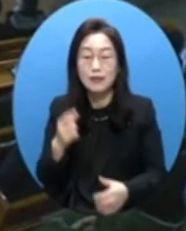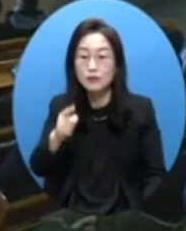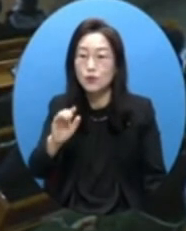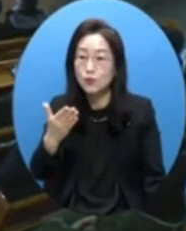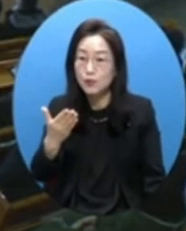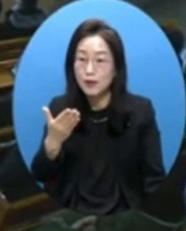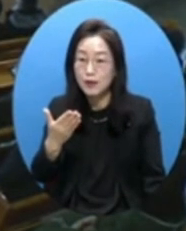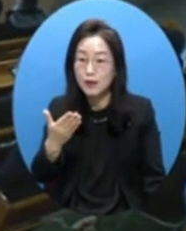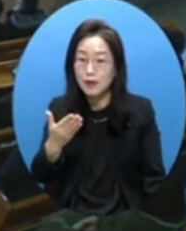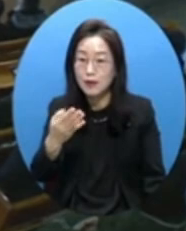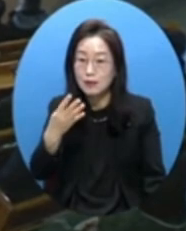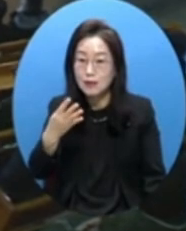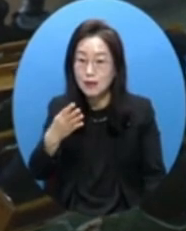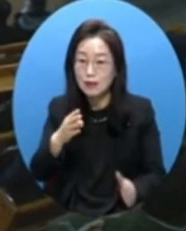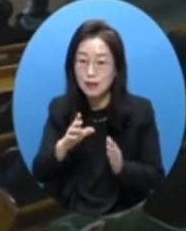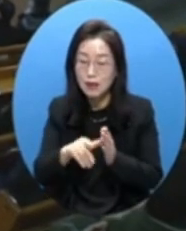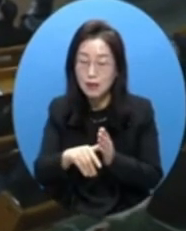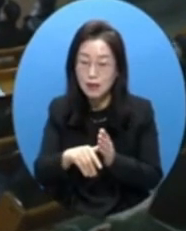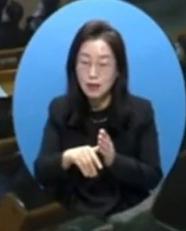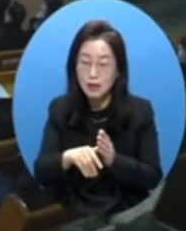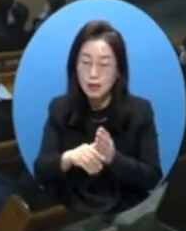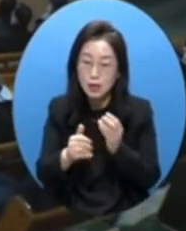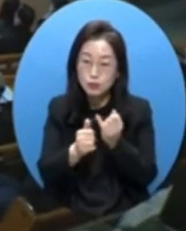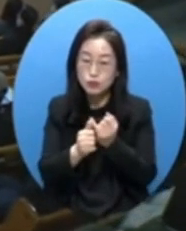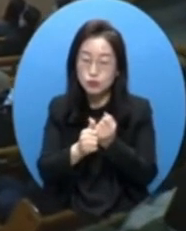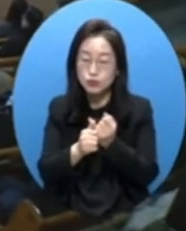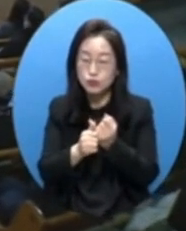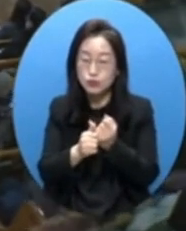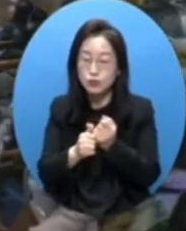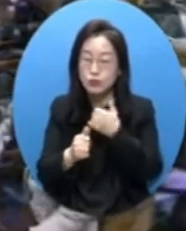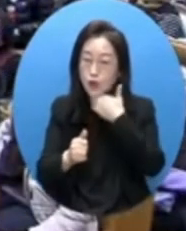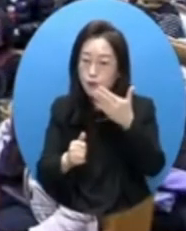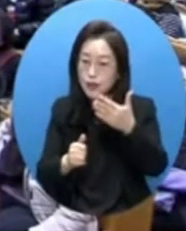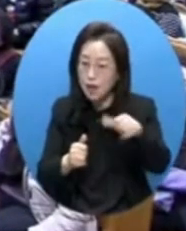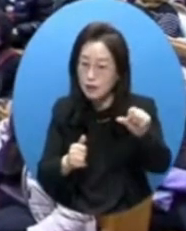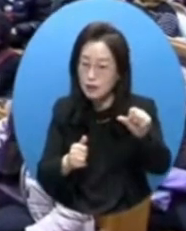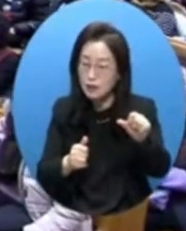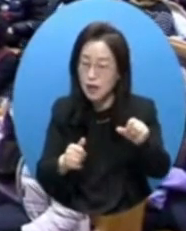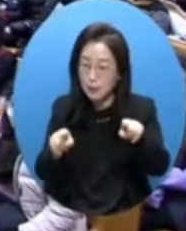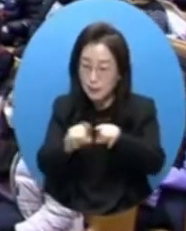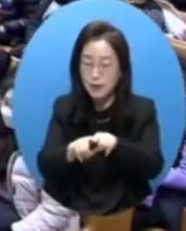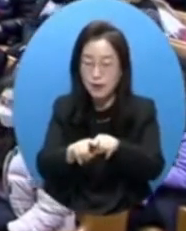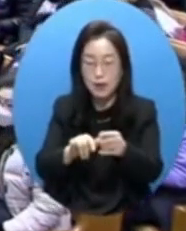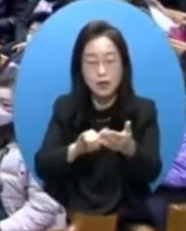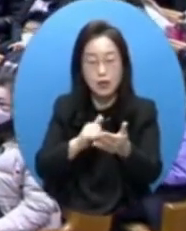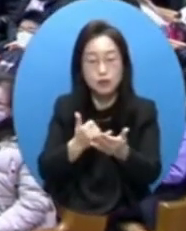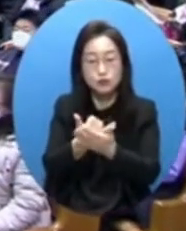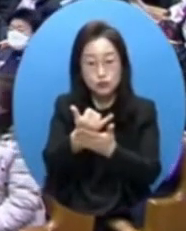1904년 이 마틴 목사님 부부가 9살 한 아들과 함께 뉴욕의 성경학교를 방문합니다.